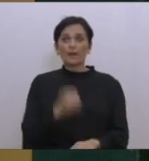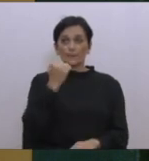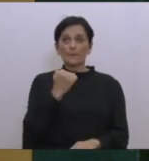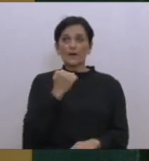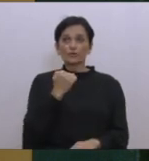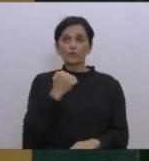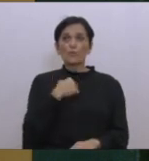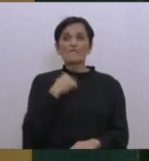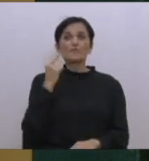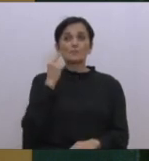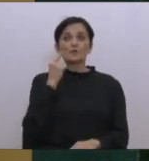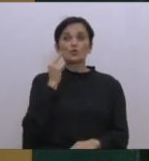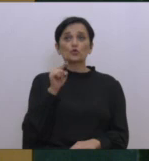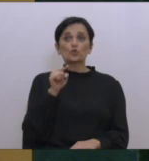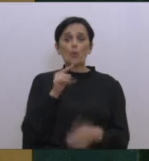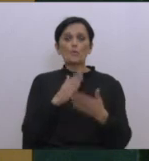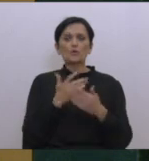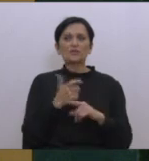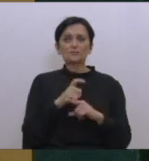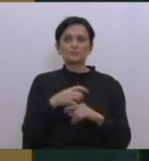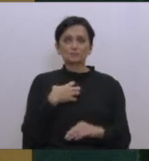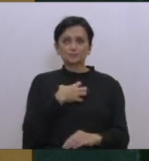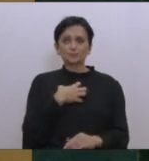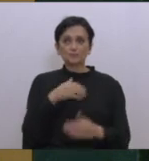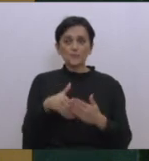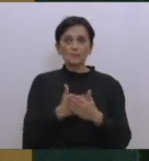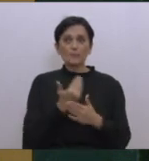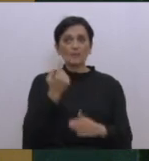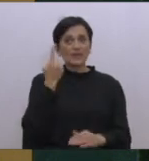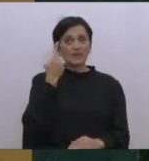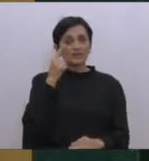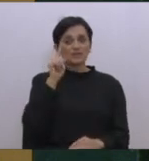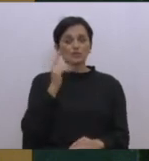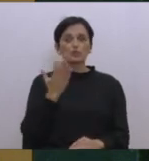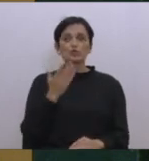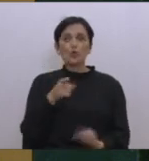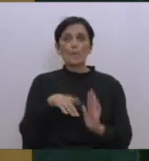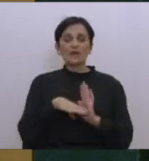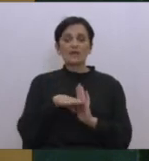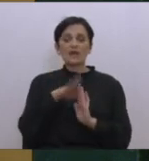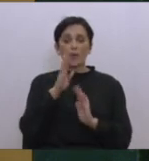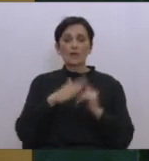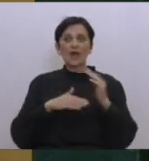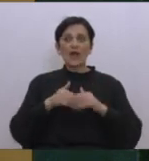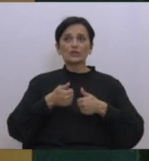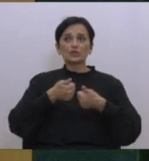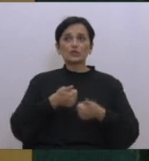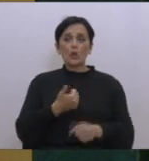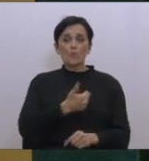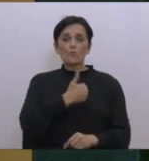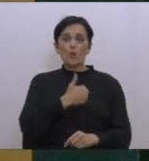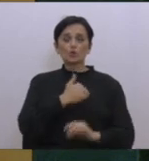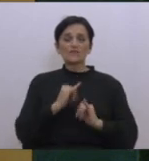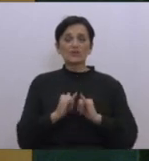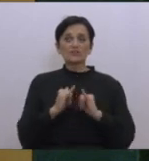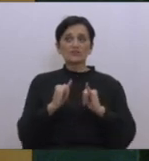მადლობთ. მე ვფიქრობ, რომ ეს არის ძალიან მნიშვნელოვანი ახალი ინიციატივა, რომელიც გააუმჯობესებს და ხელს შეუწყობს მოტივაციის